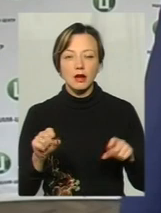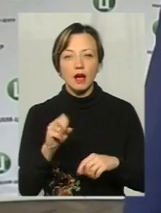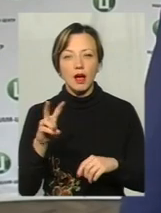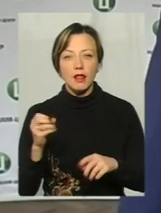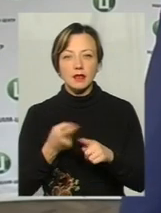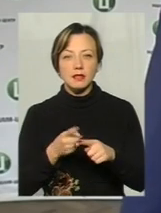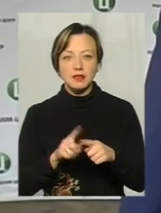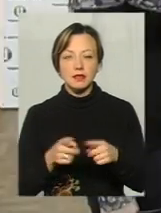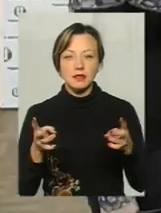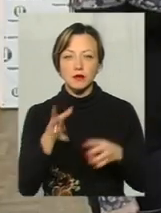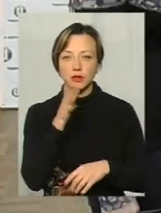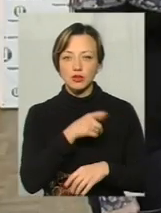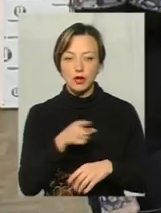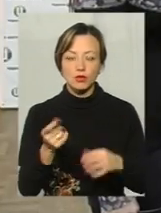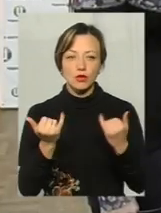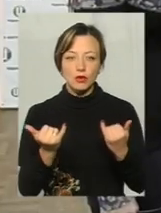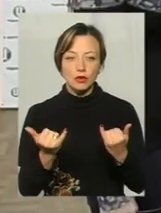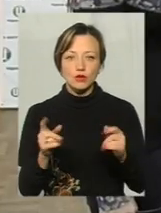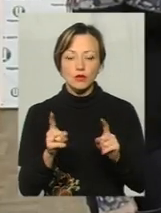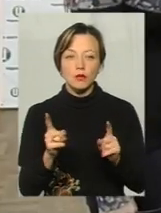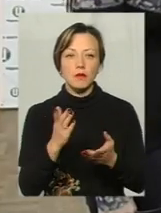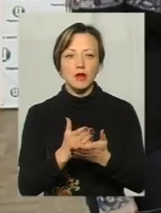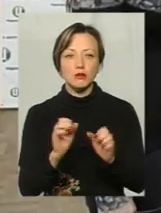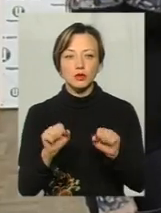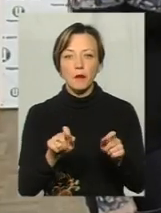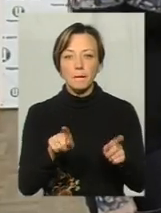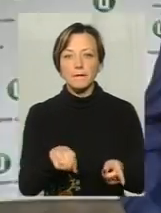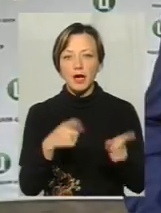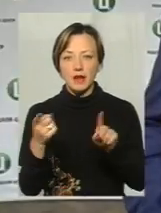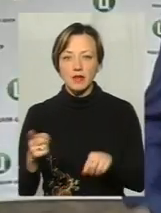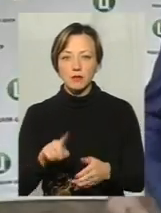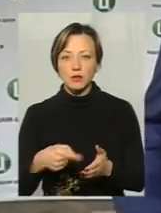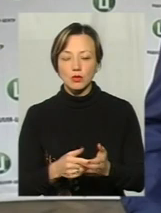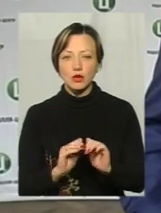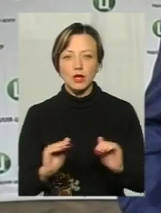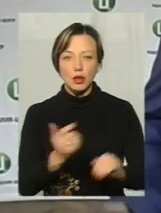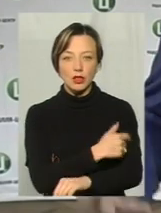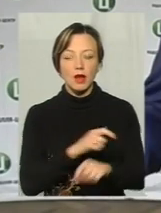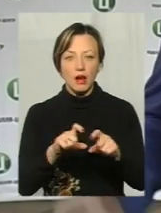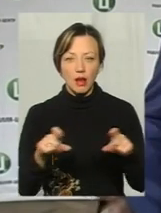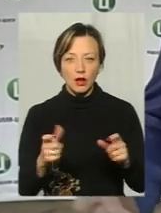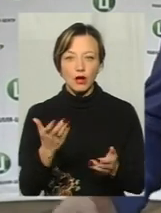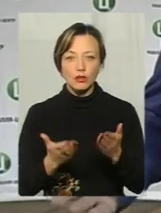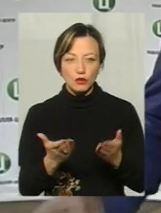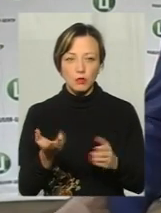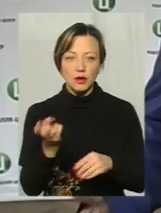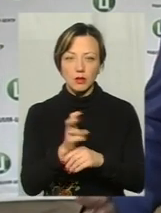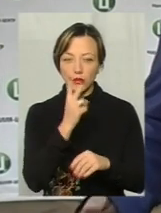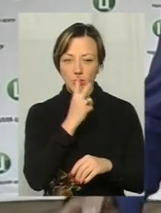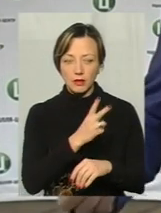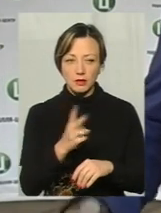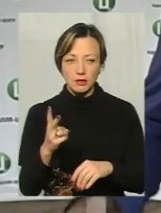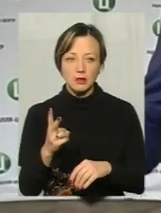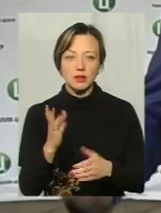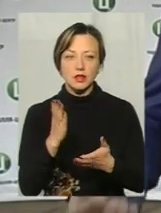це, на це треба час. Сьогодні, щоб мати можливість перевезти в міську дитячу лікарню, я час нападаю. Якщо ви прийдете подивитися,